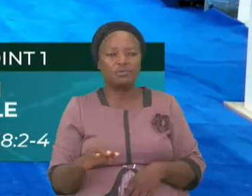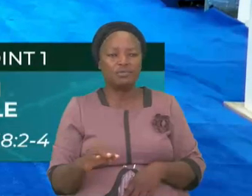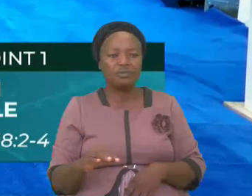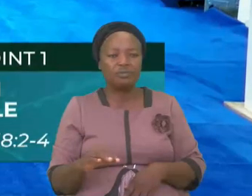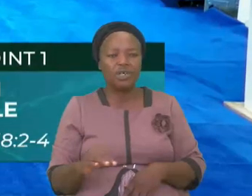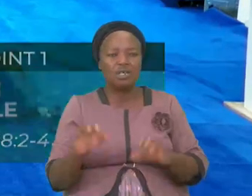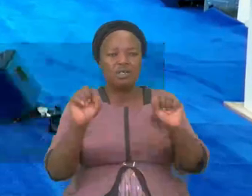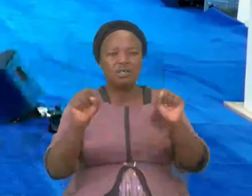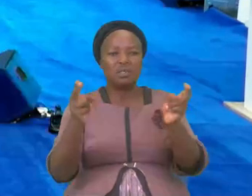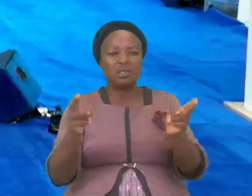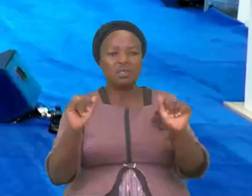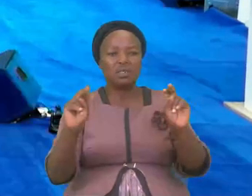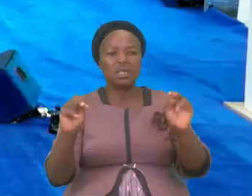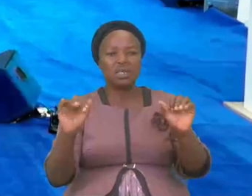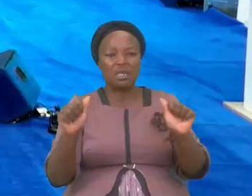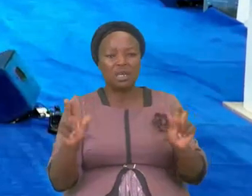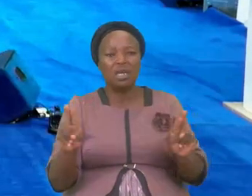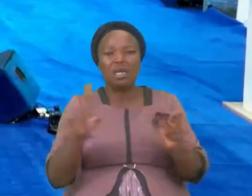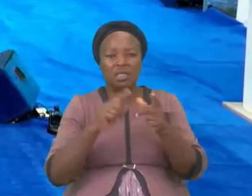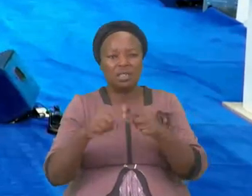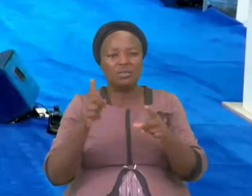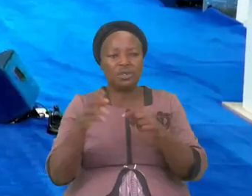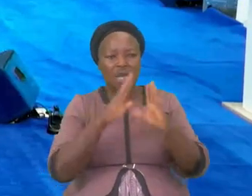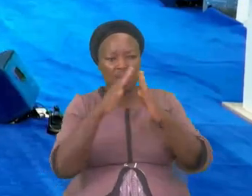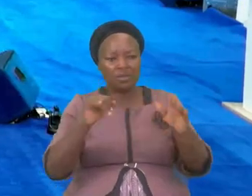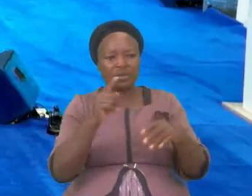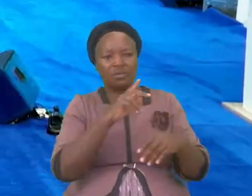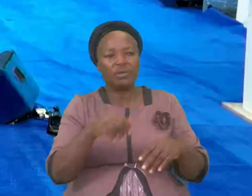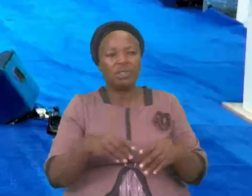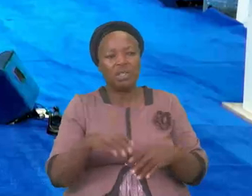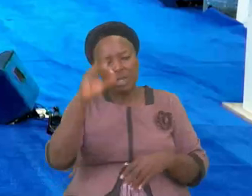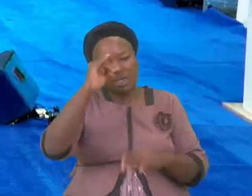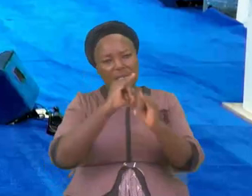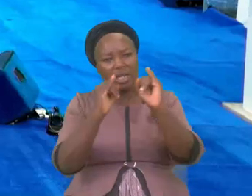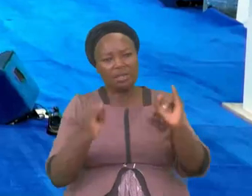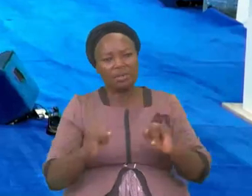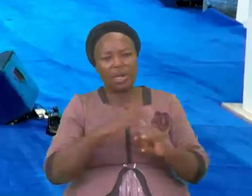Dieu. Il les mit dans la maison du trésor de son Dieu.